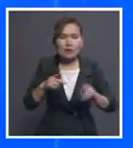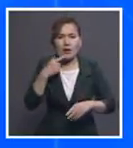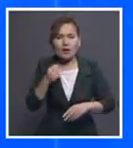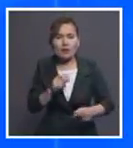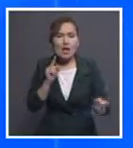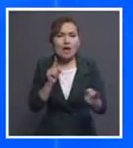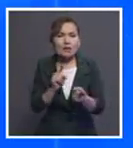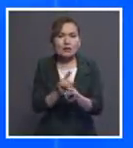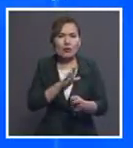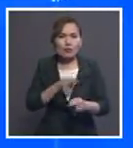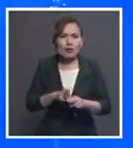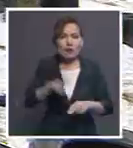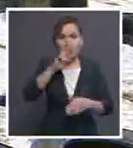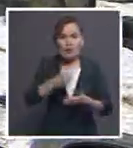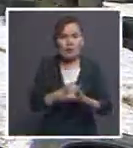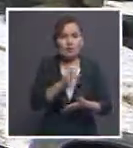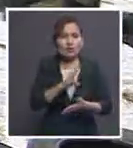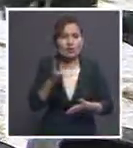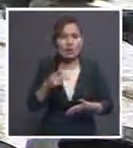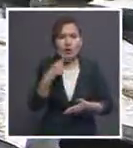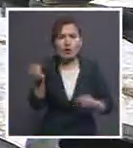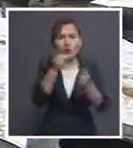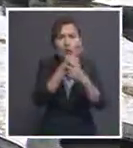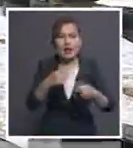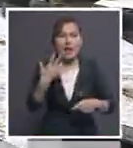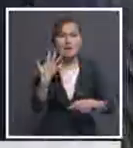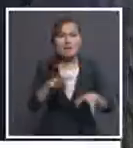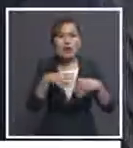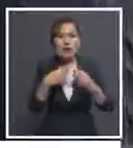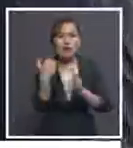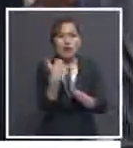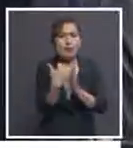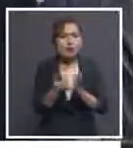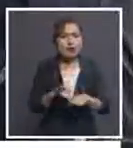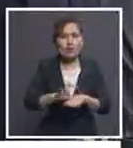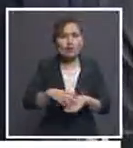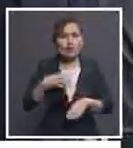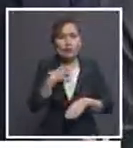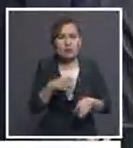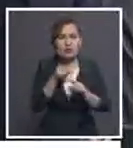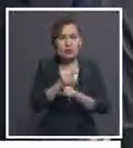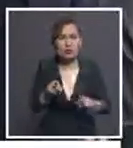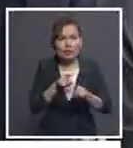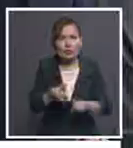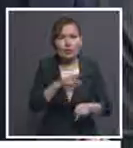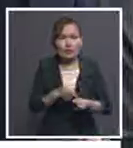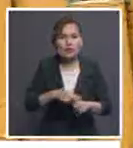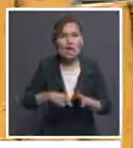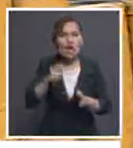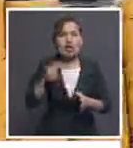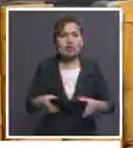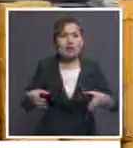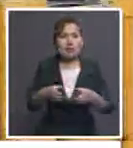туралы білу. Сондай-ақ мемлекет басшысы ұсынған 5 әлеуметтік бастаманың мән маңызы негізгі тетіктерін түсіндіру. Жиын барысында депутаттар